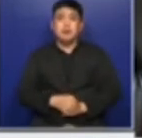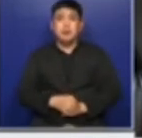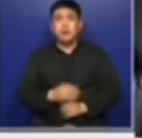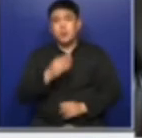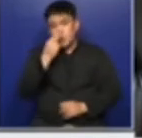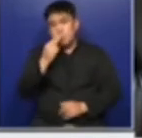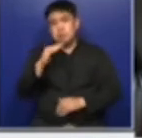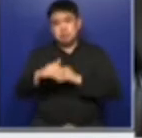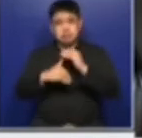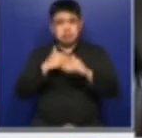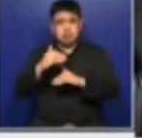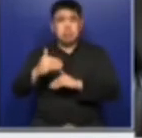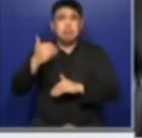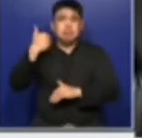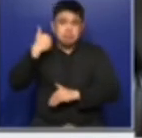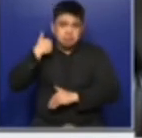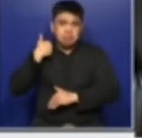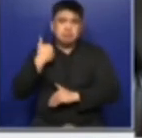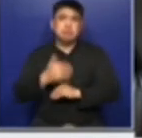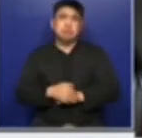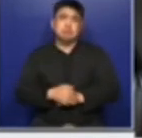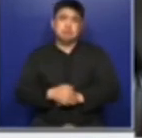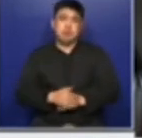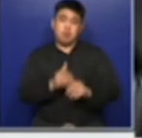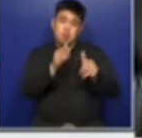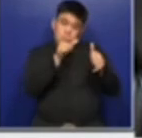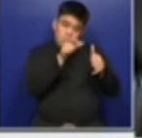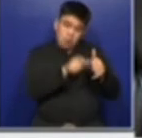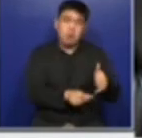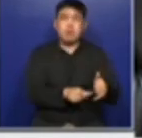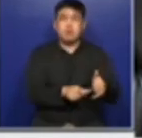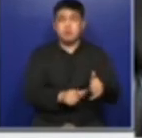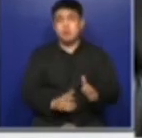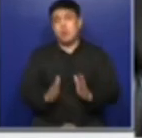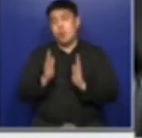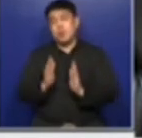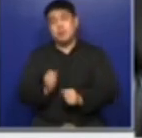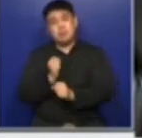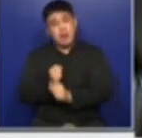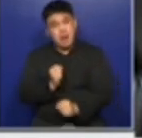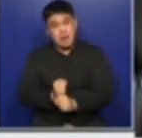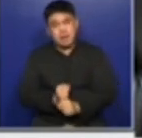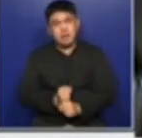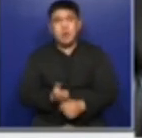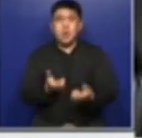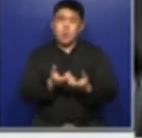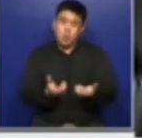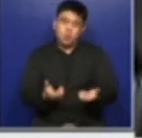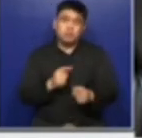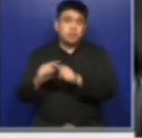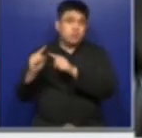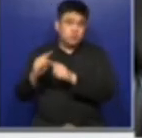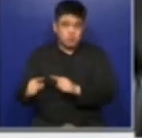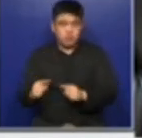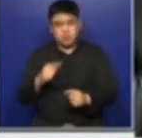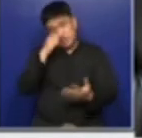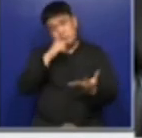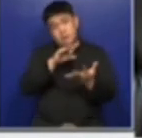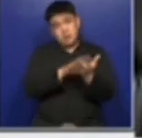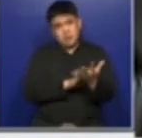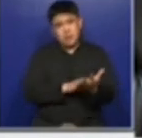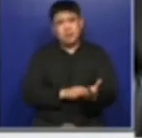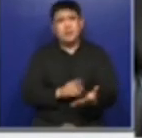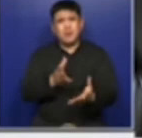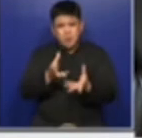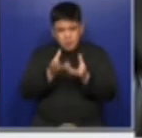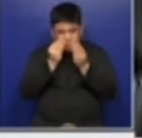พัฒนาไม่ว่าบุคคนหรือบุคลากรไม่ว่าทรัพยากรที่มีอยู่ในประเทศไทยนั้นเนี่ยท่านต้องศึกษ